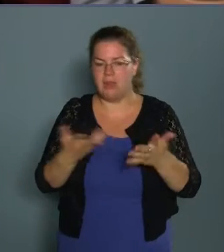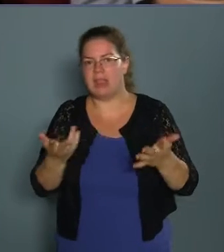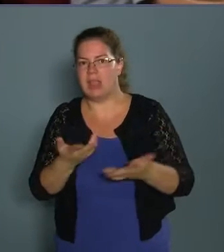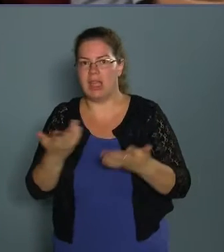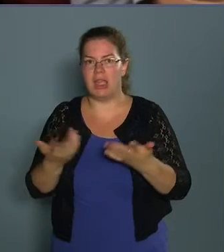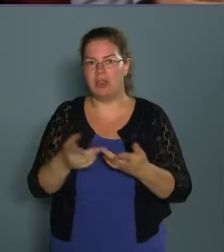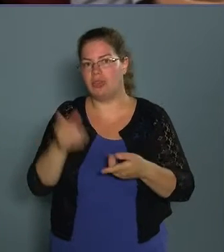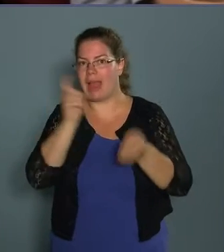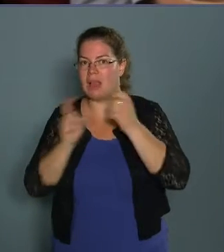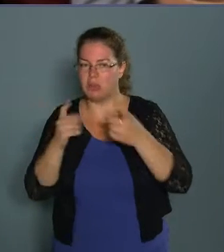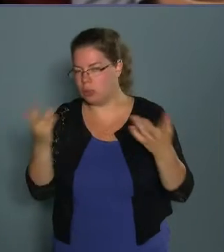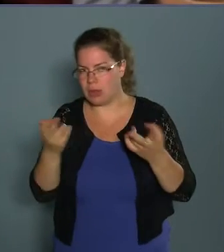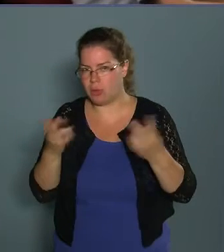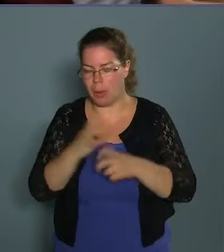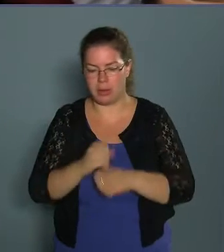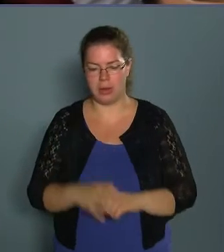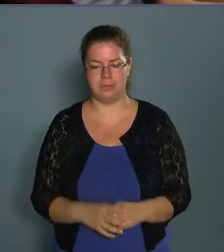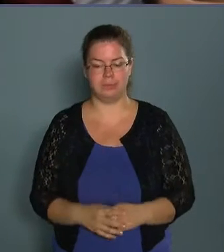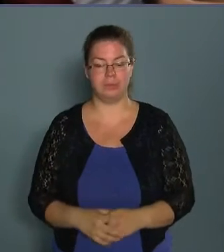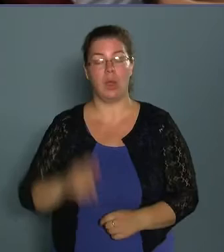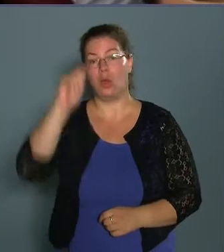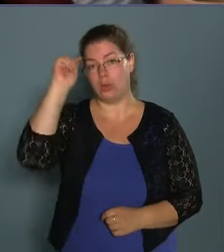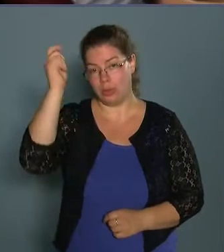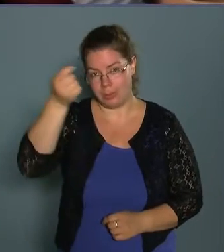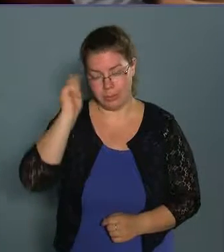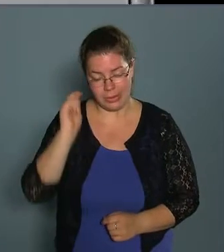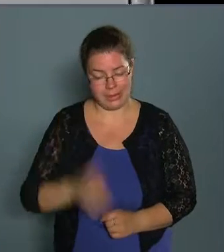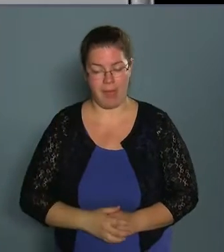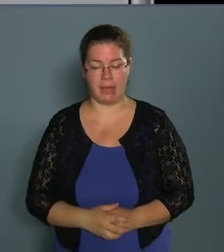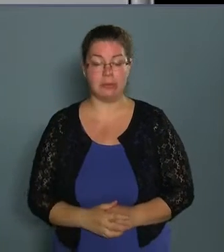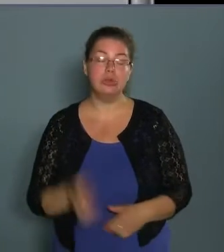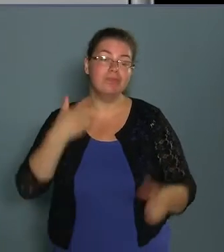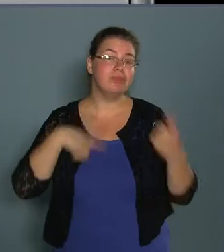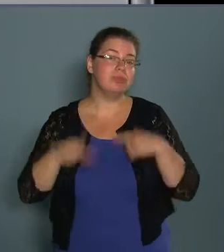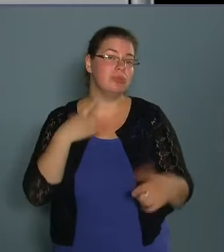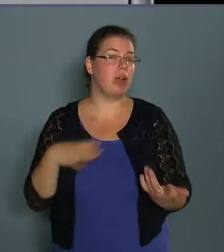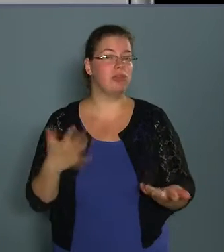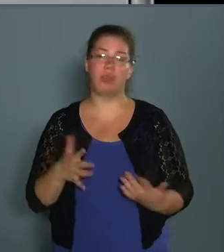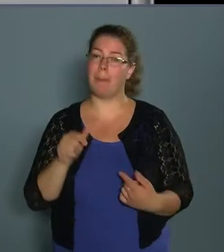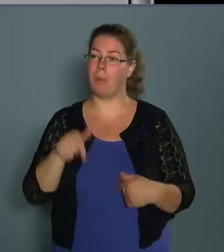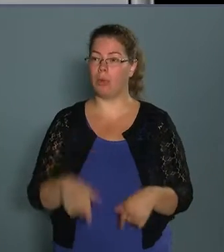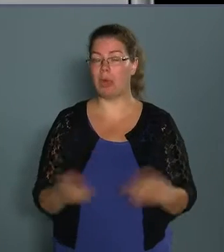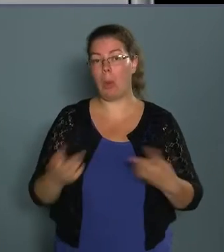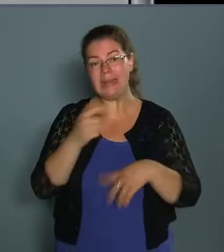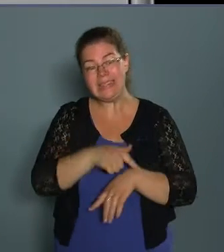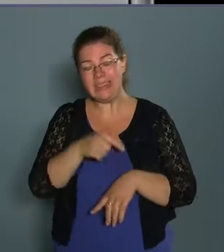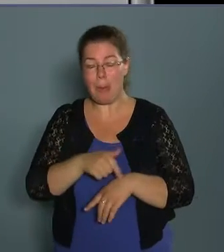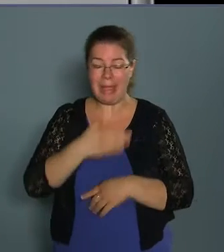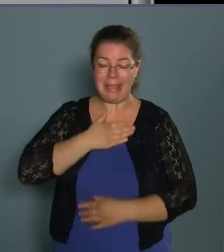a átgondolások? Jó napot kívánok! Hát sajnos nem ott, ahol